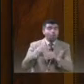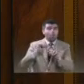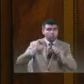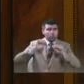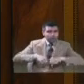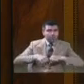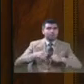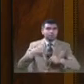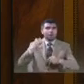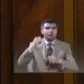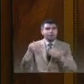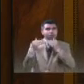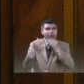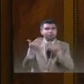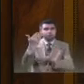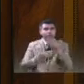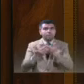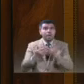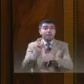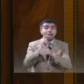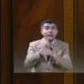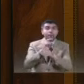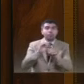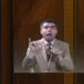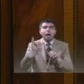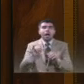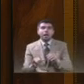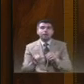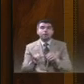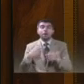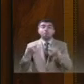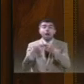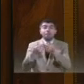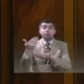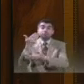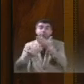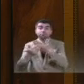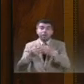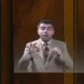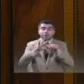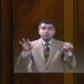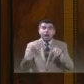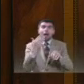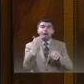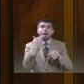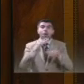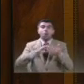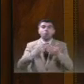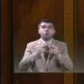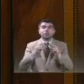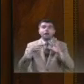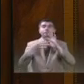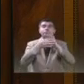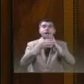مدى استدامة هذا الدين، إذ أن المستوى الحالي للمديونية يعد بعيدا عن الخط الأحمر والذي حدده صندوق النقد